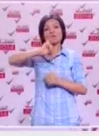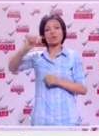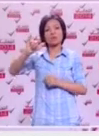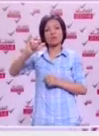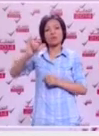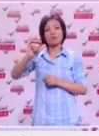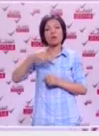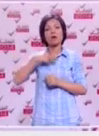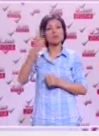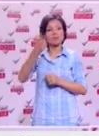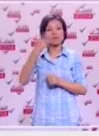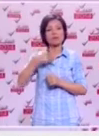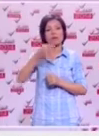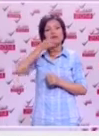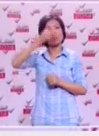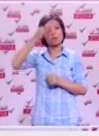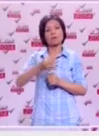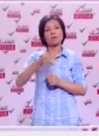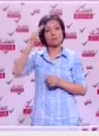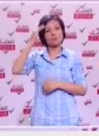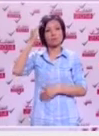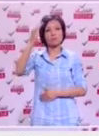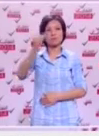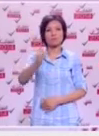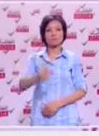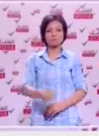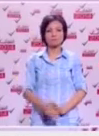نعيد بما لا نستطيع وانما نفي بمنعد والسلام عليكم ورحمه الله وبركاته